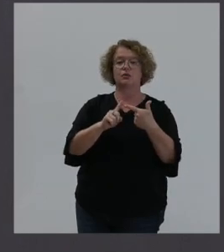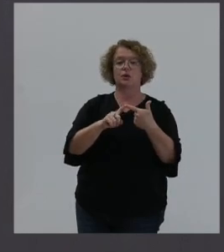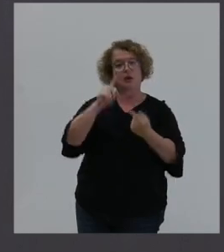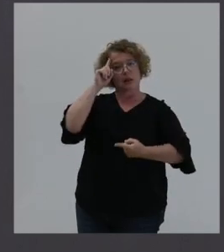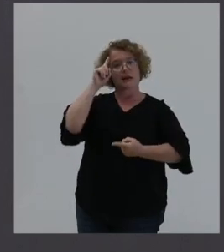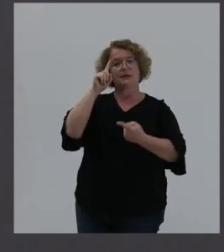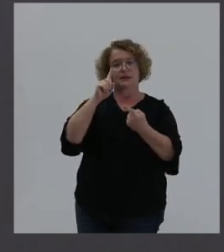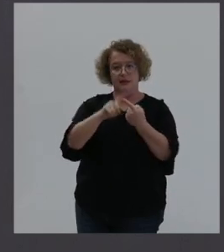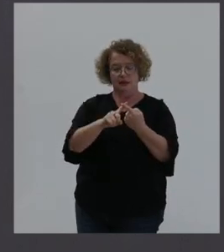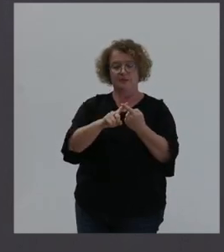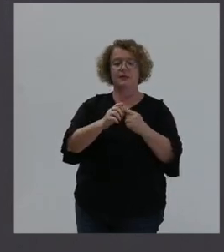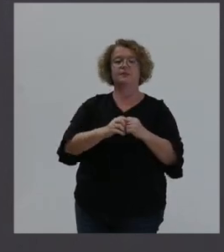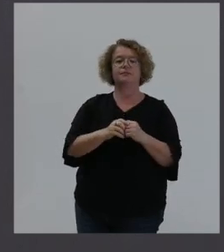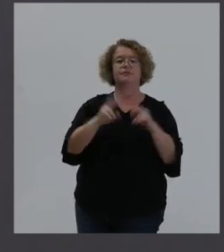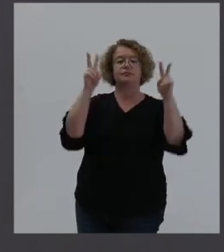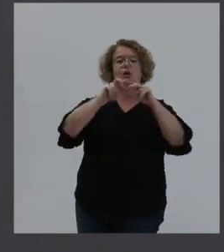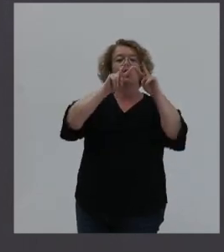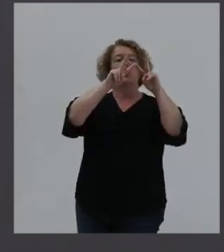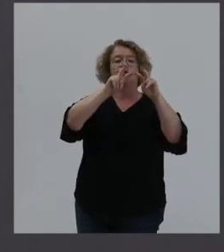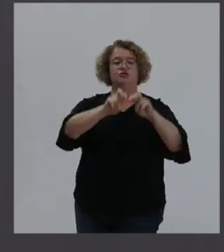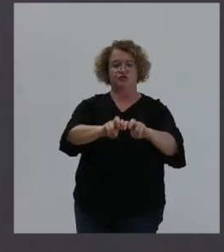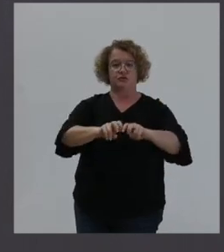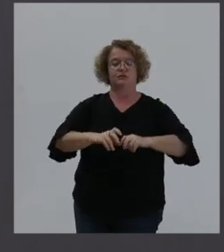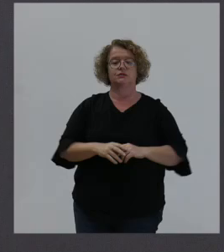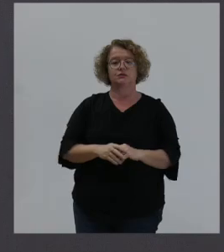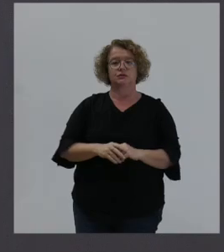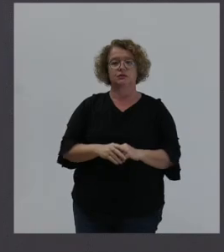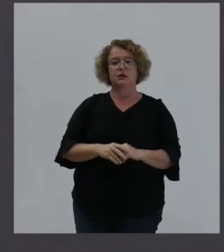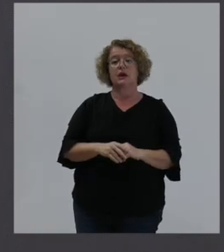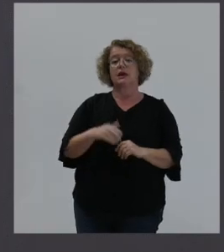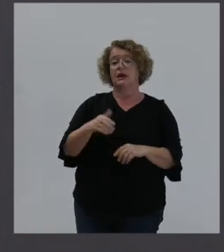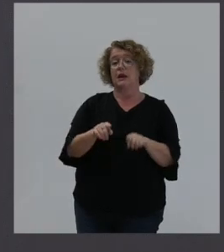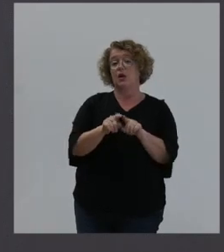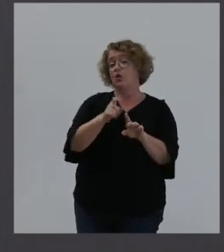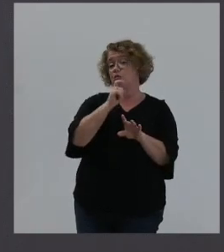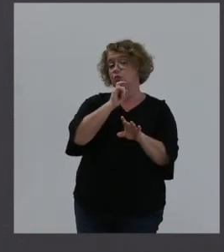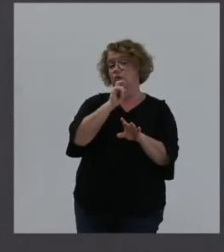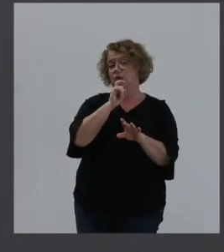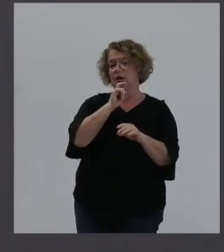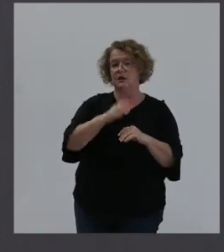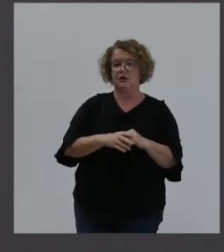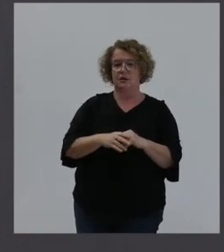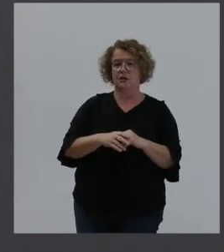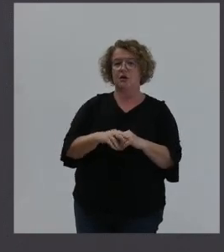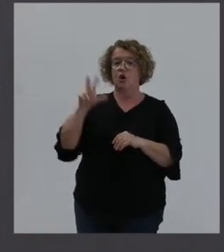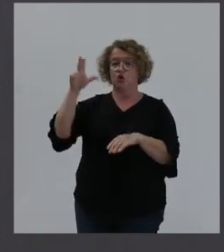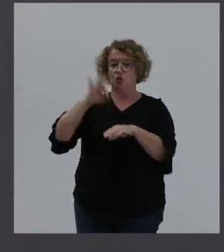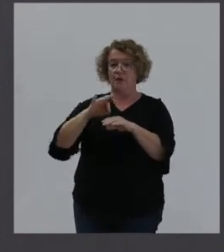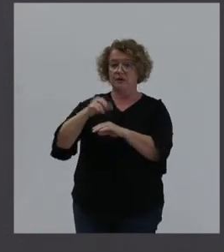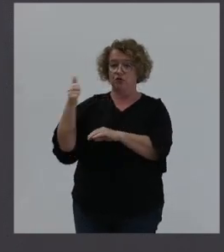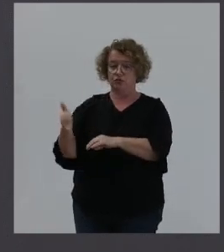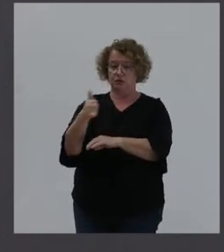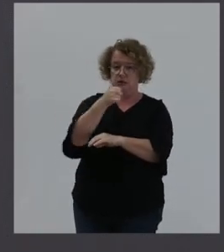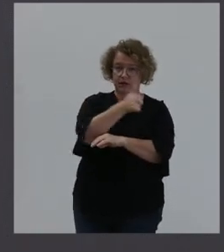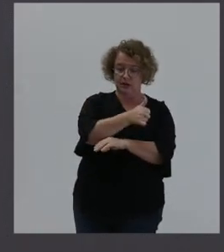rentrer dans la thématique de la recherche. Et là, on va reprendre le schéma initial avec les propos liminaires. 3 minutes